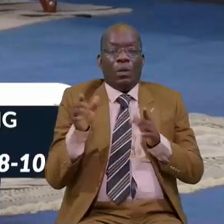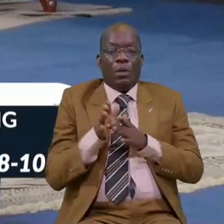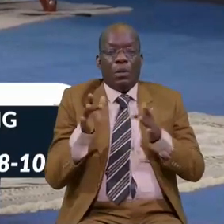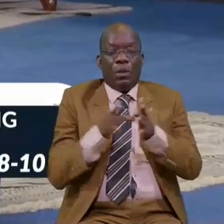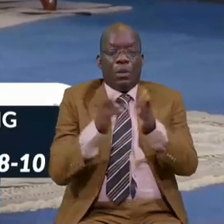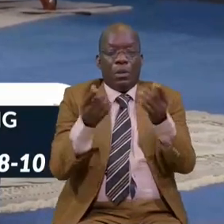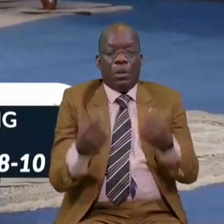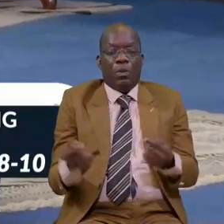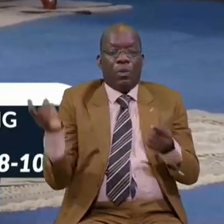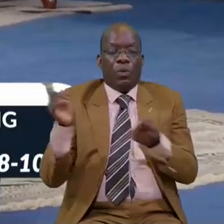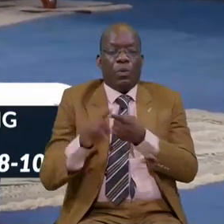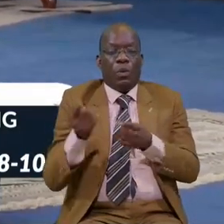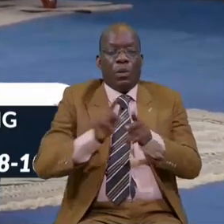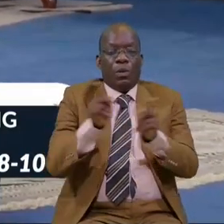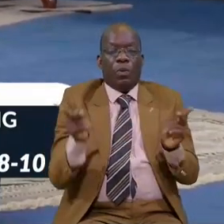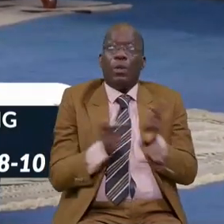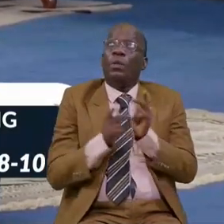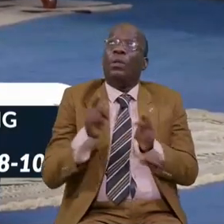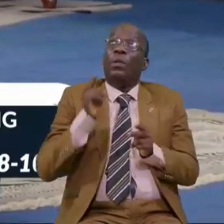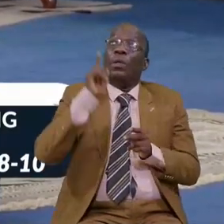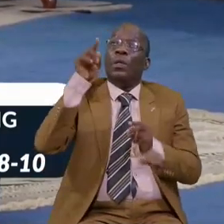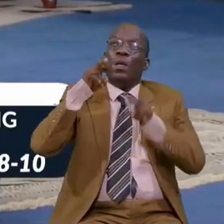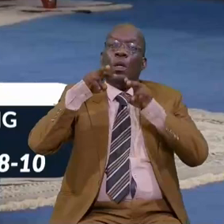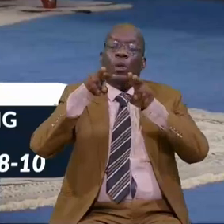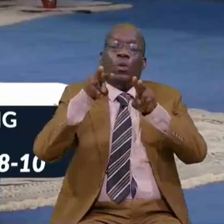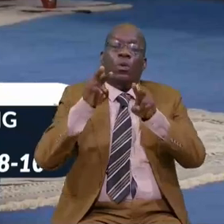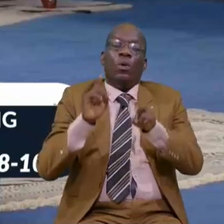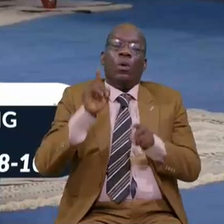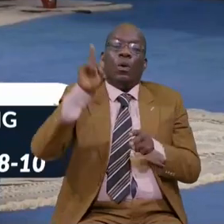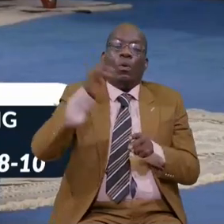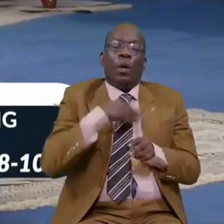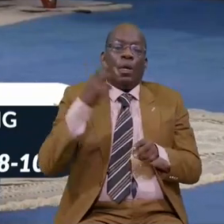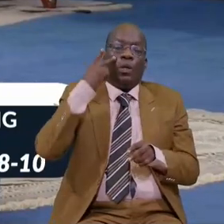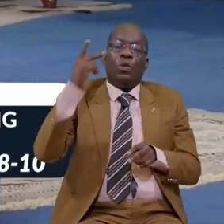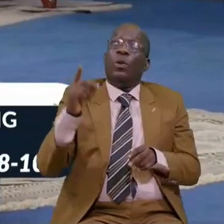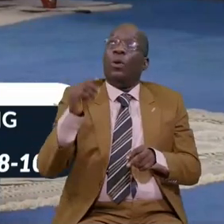5. Il nous dit, Luc 19, 5.